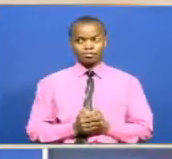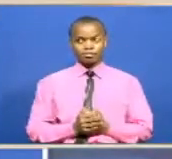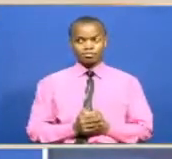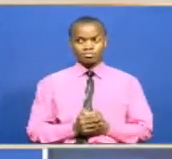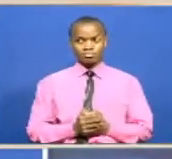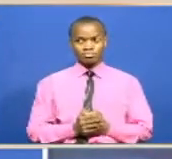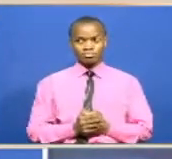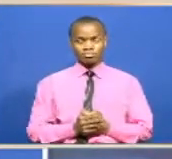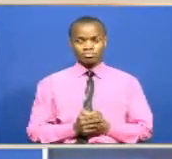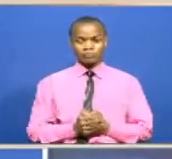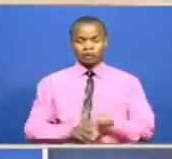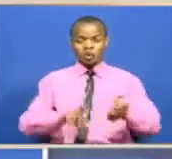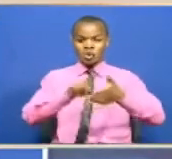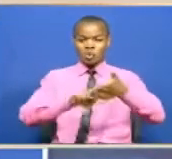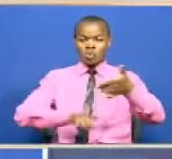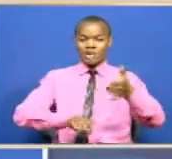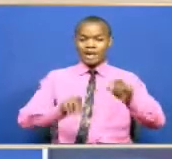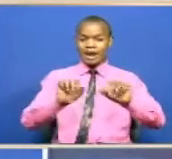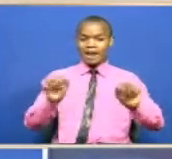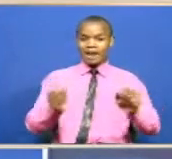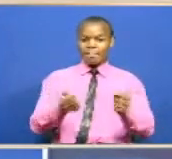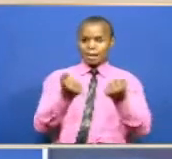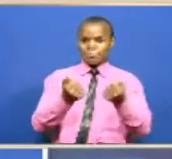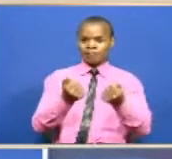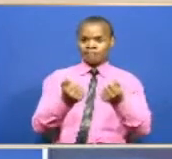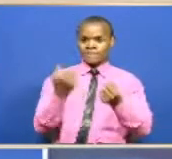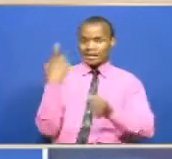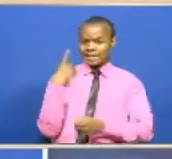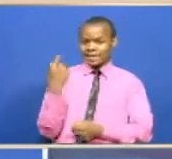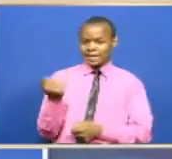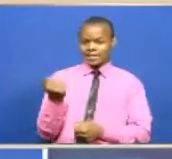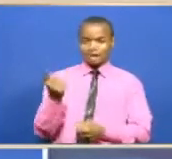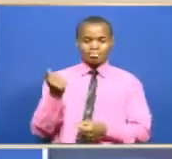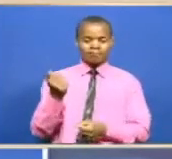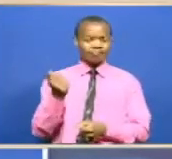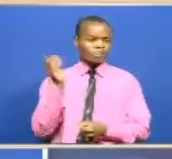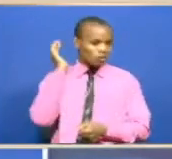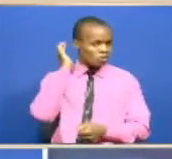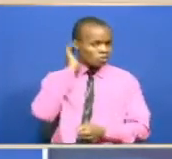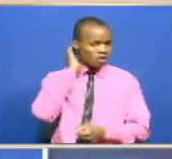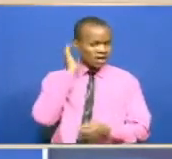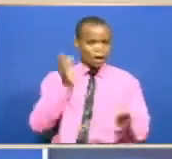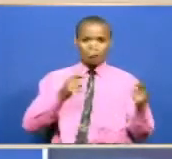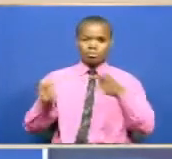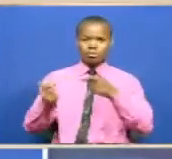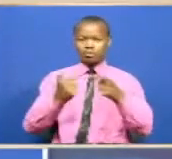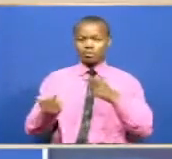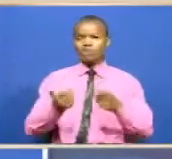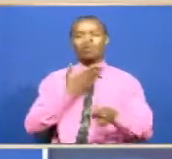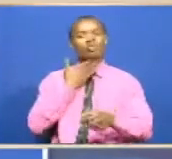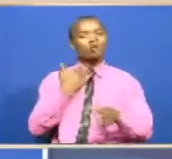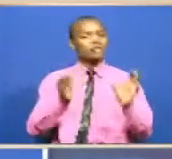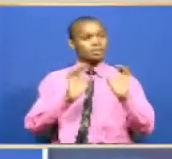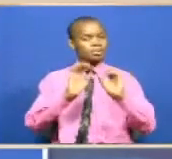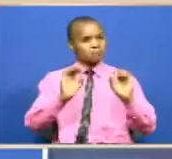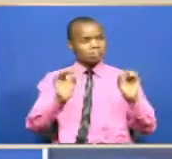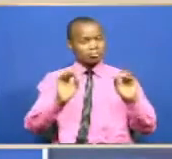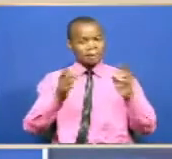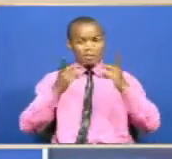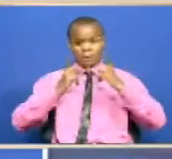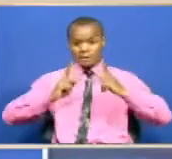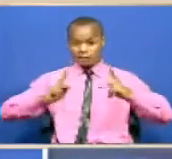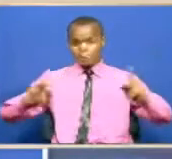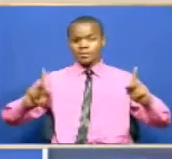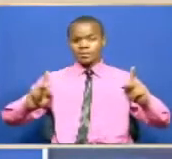Ile mambo tuliona huko Kenol, mambo ingine tunaona watu wanakimbizana huko, hiyo hatutaki kabisa. Hatutaki watu wacheze na amani, kwa sababu